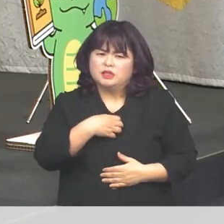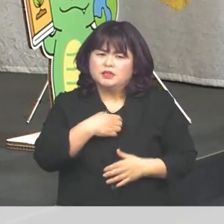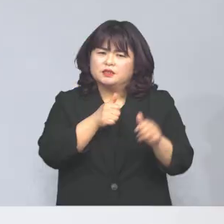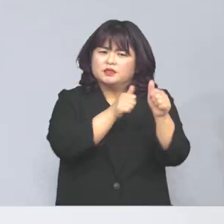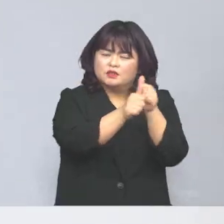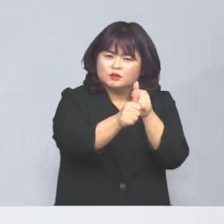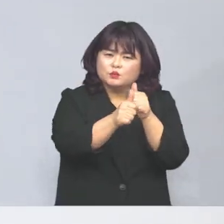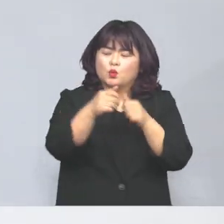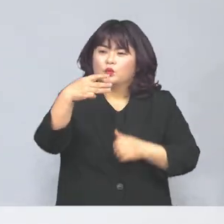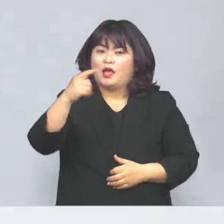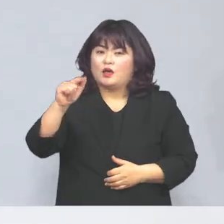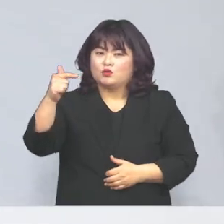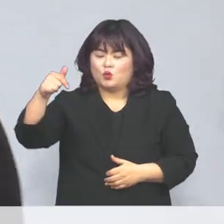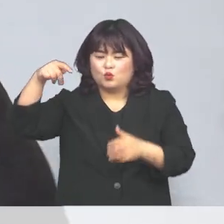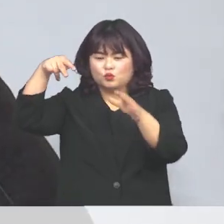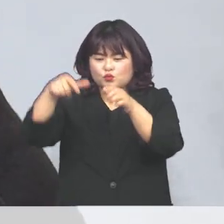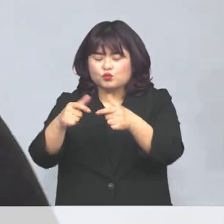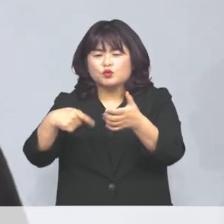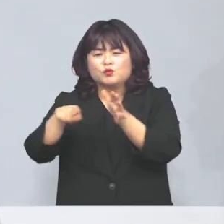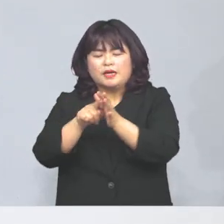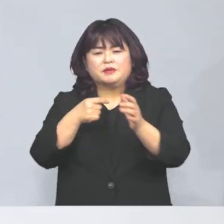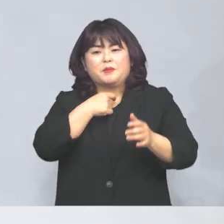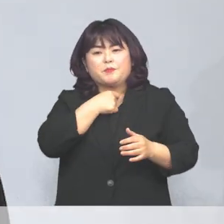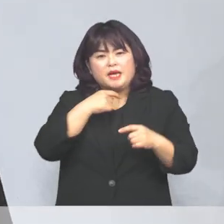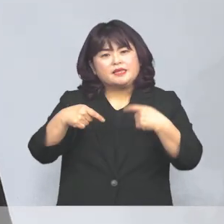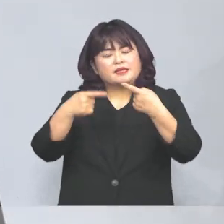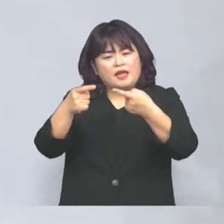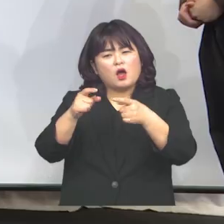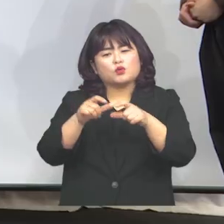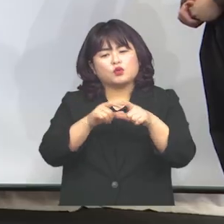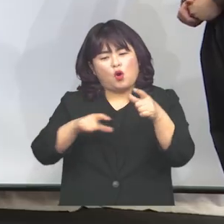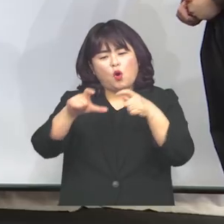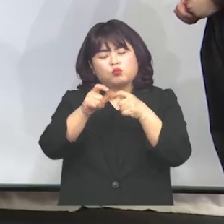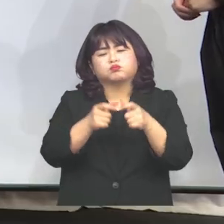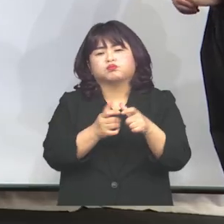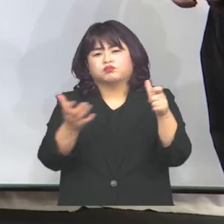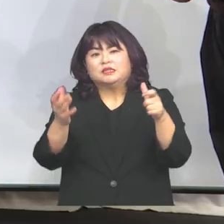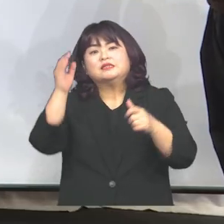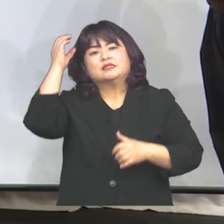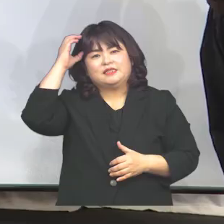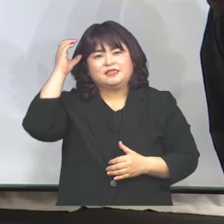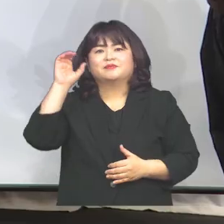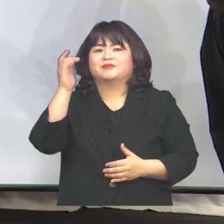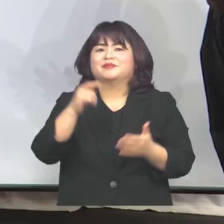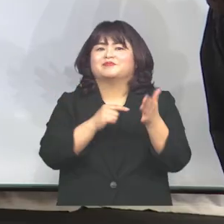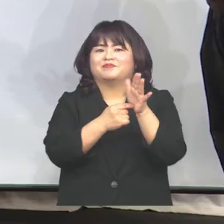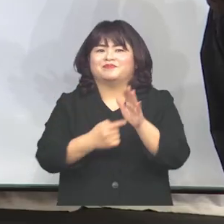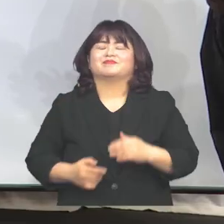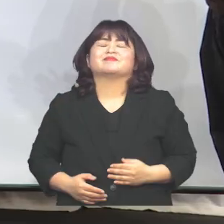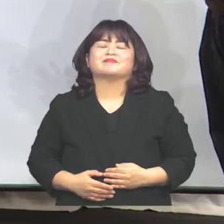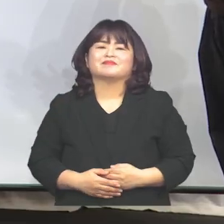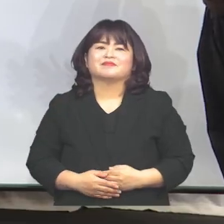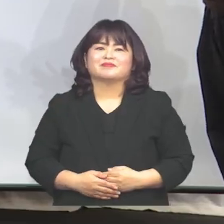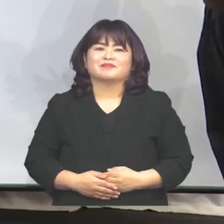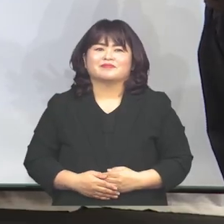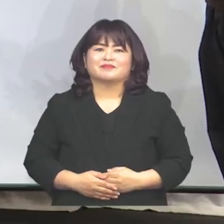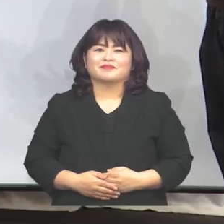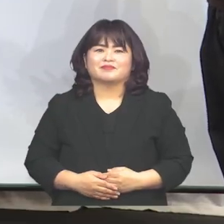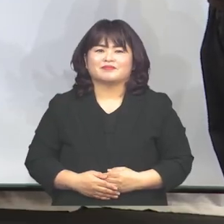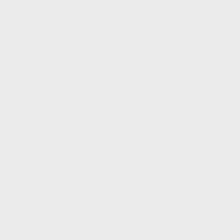기후위기 극복과 탄소 중립을 위해 시민의 자발적 참여가 한층 더 확산되길 기대한다고 말했습니다.